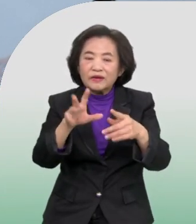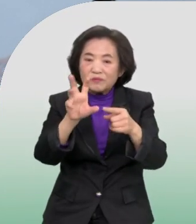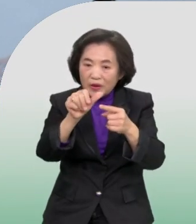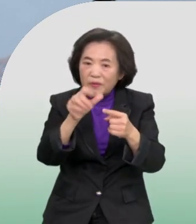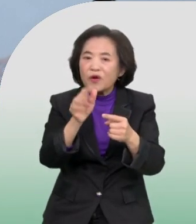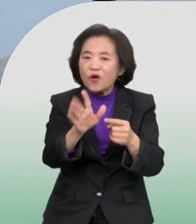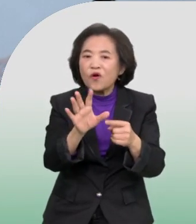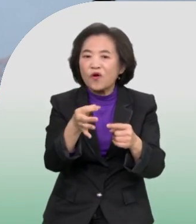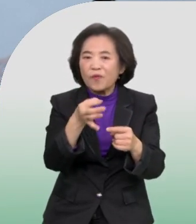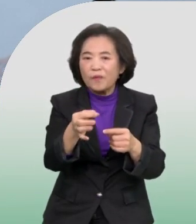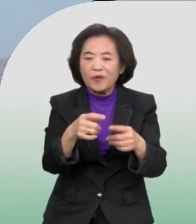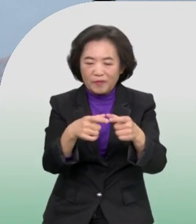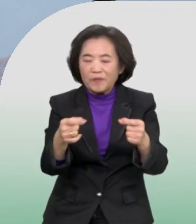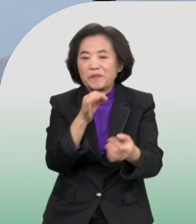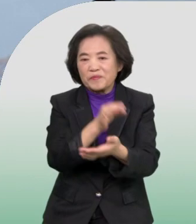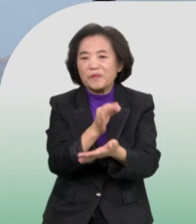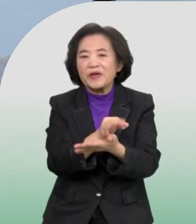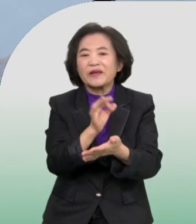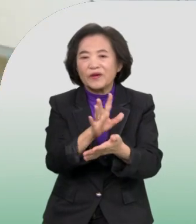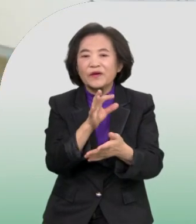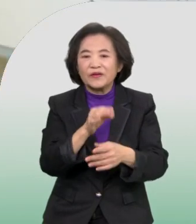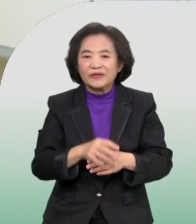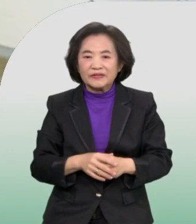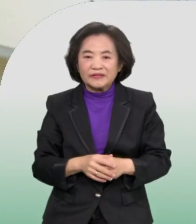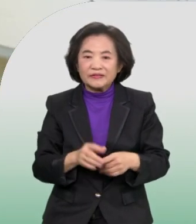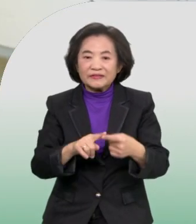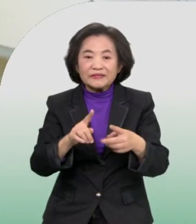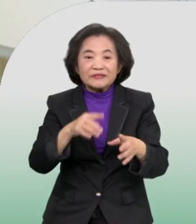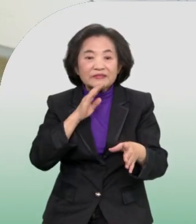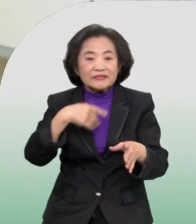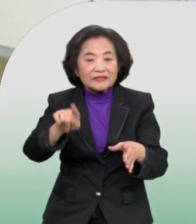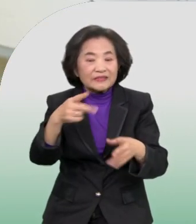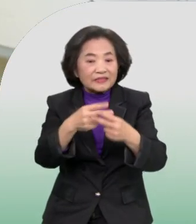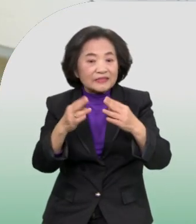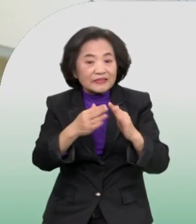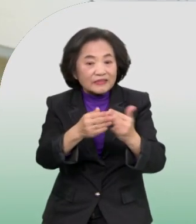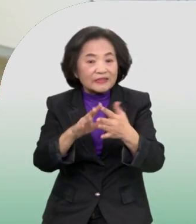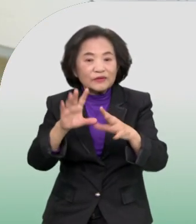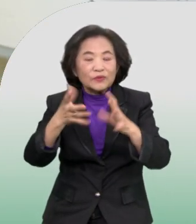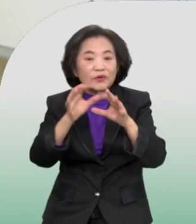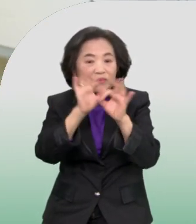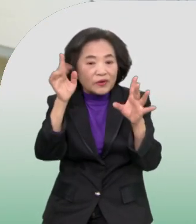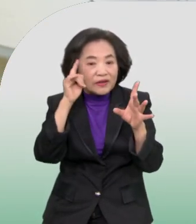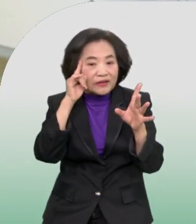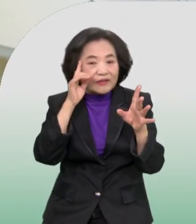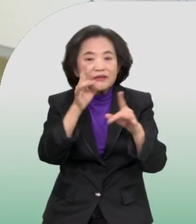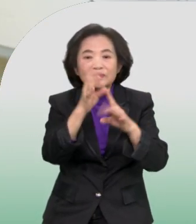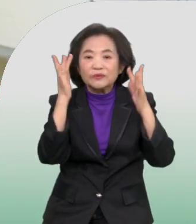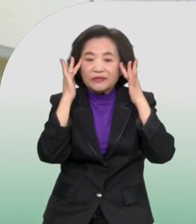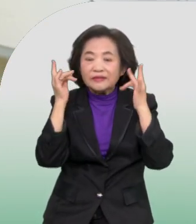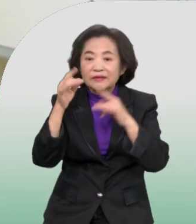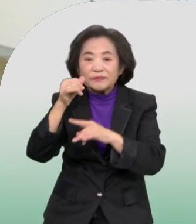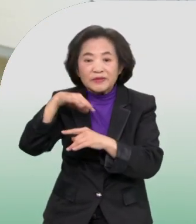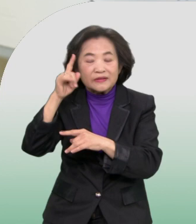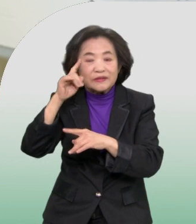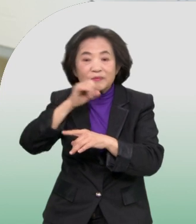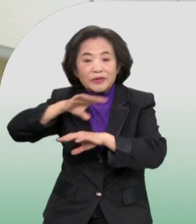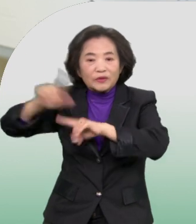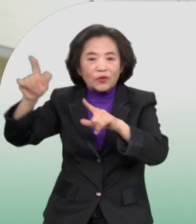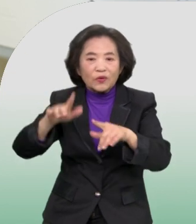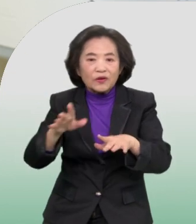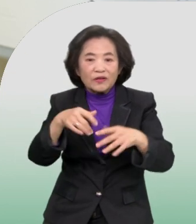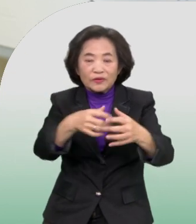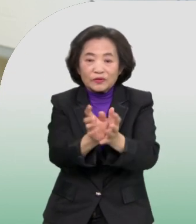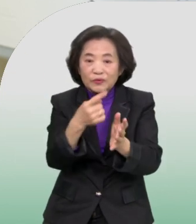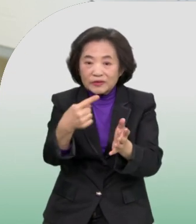的这样的一个票价优惠。 在客站方面，包含各港客运、台北到中南、苗栗、通平等路线、通联客